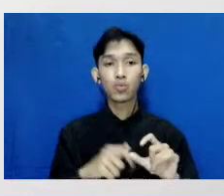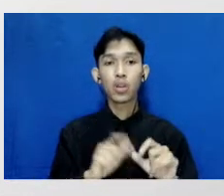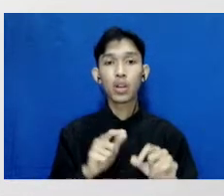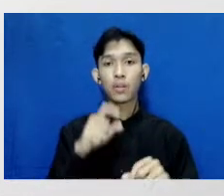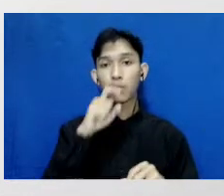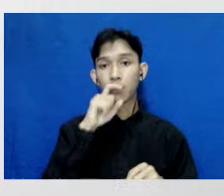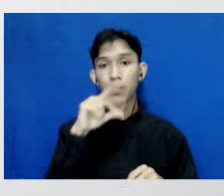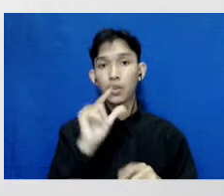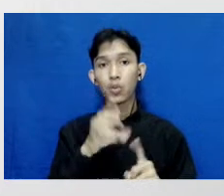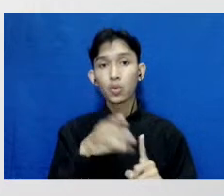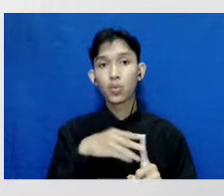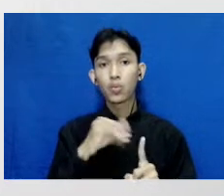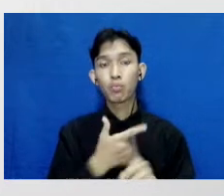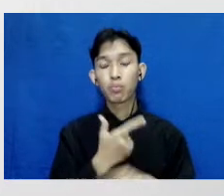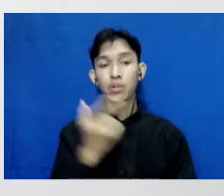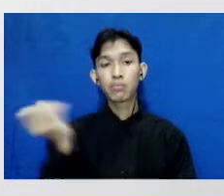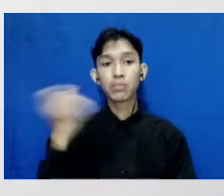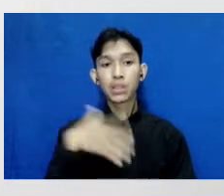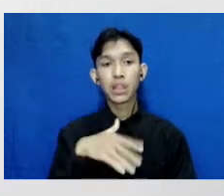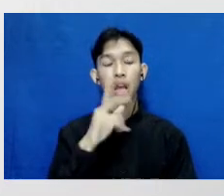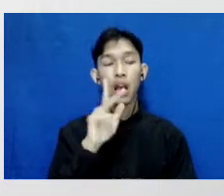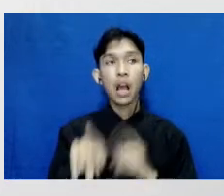tadi sempat mengatakan kalau